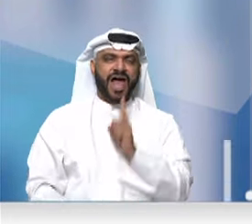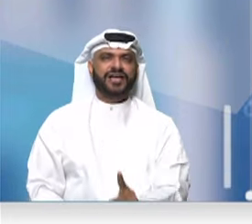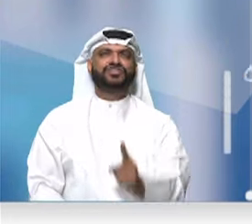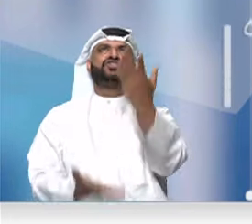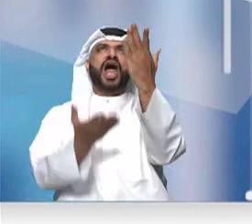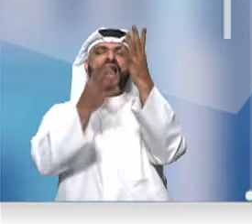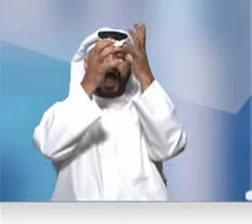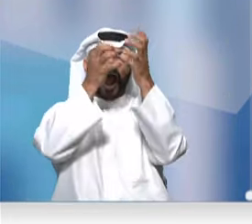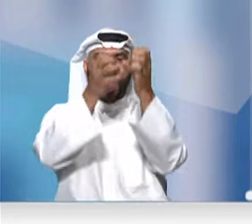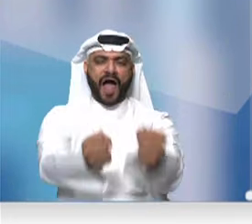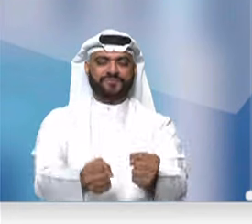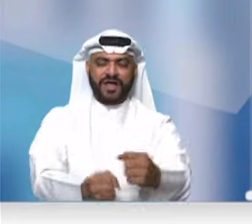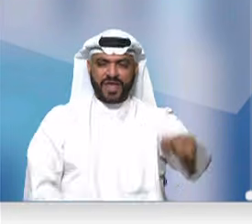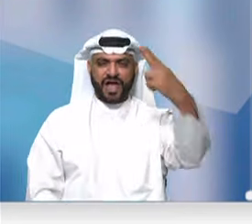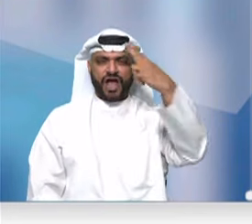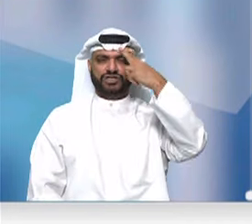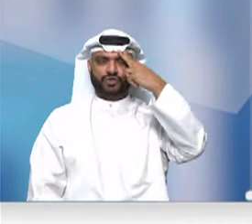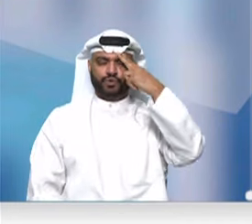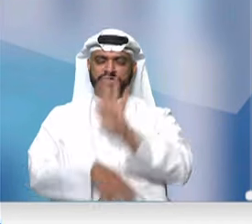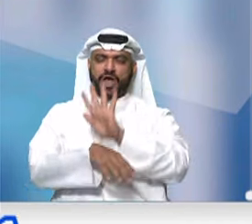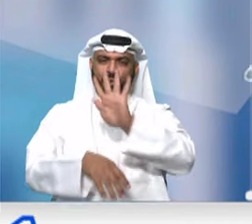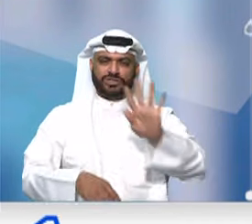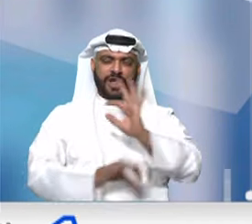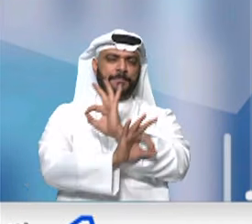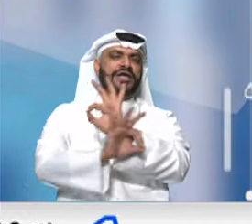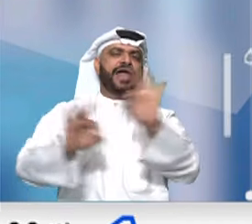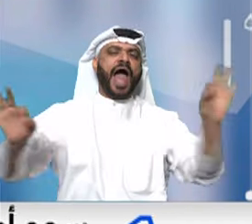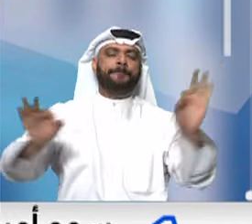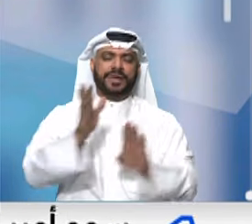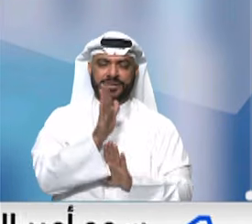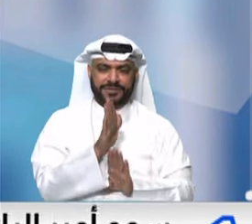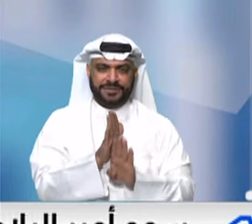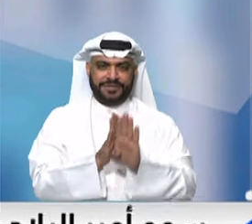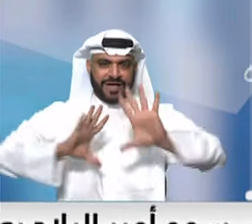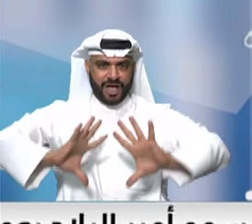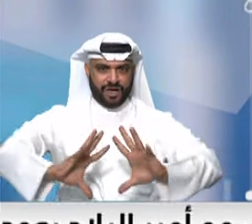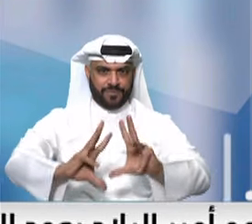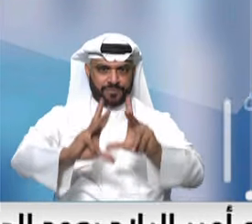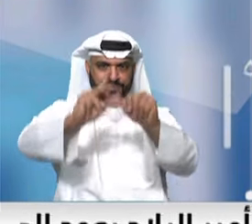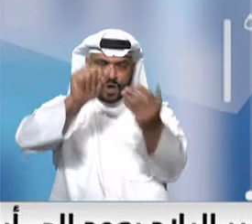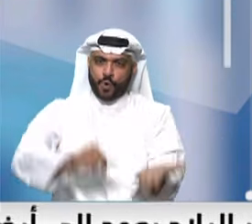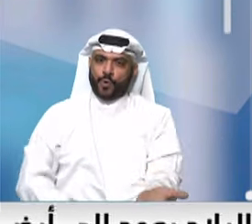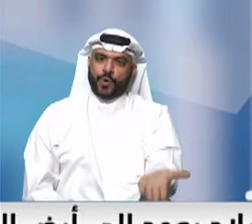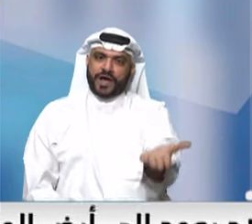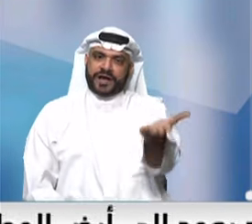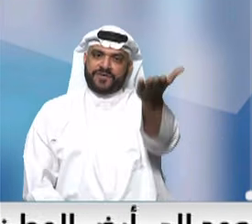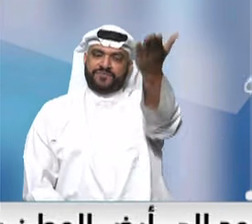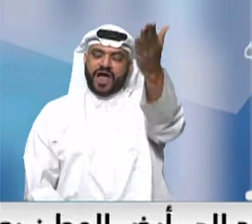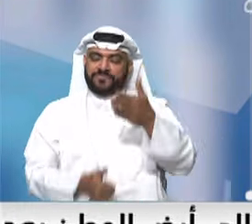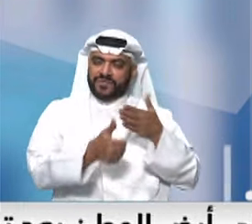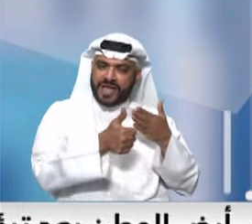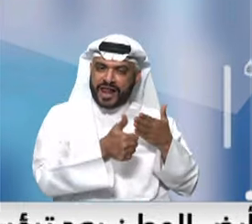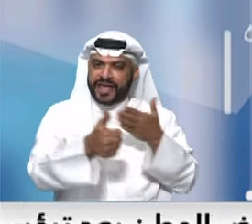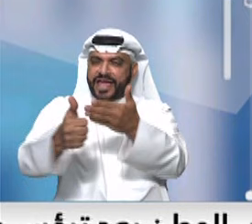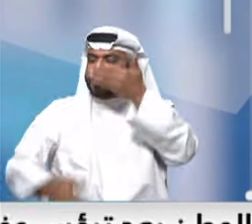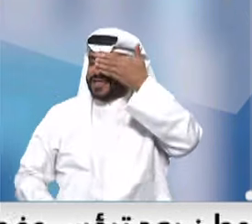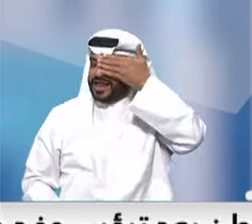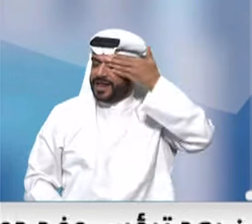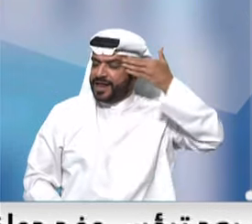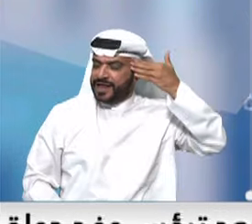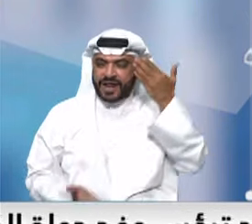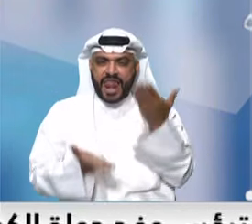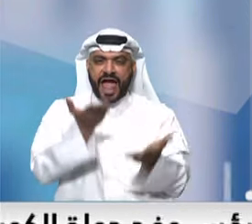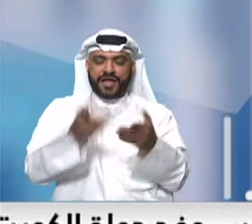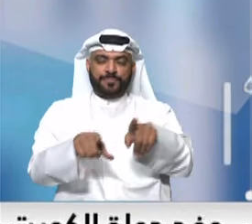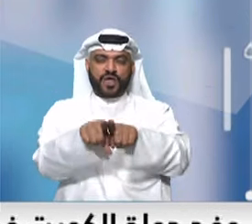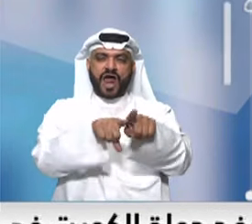للمملكة العربية السعودية وشعبها الشقيق موصول التقدم والرفعة والازدهار في ظل القيادة الحكيمة